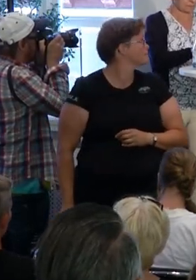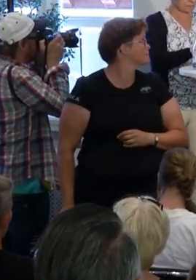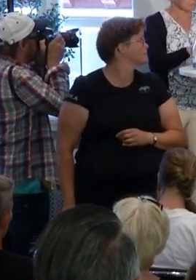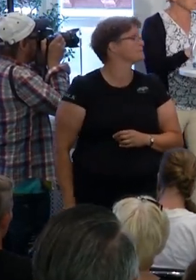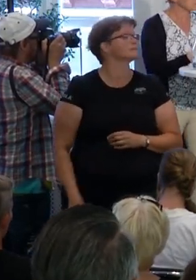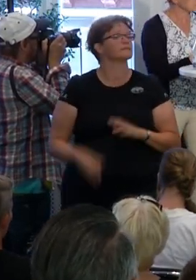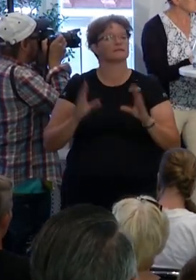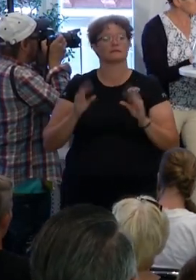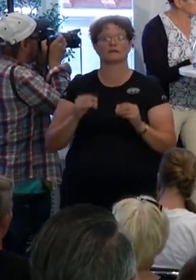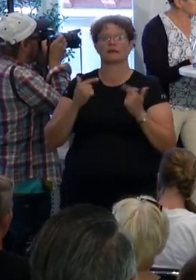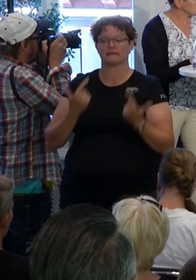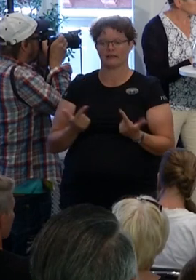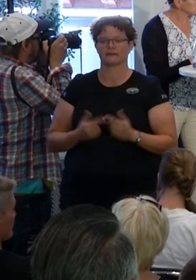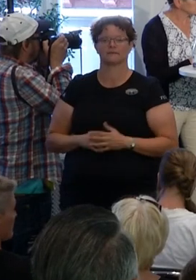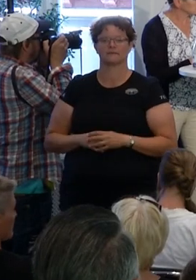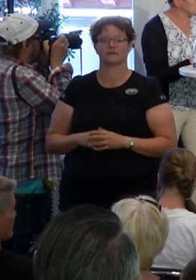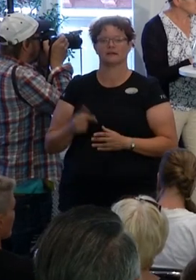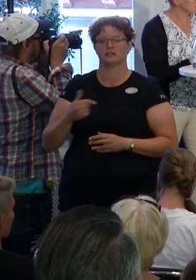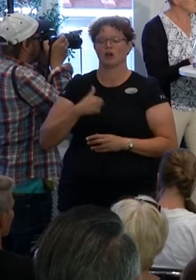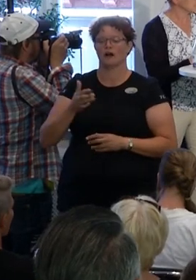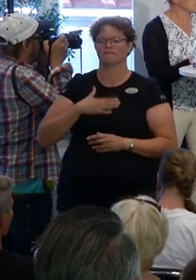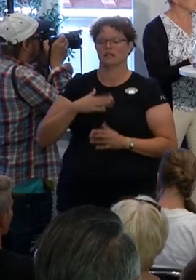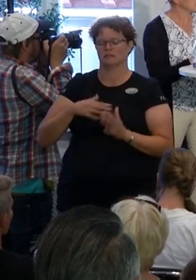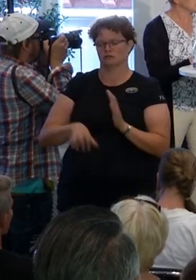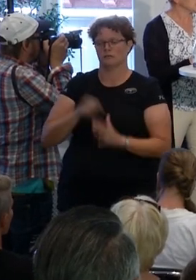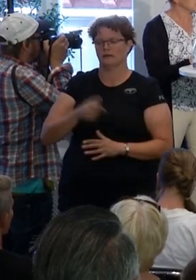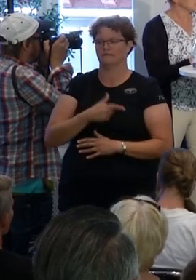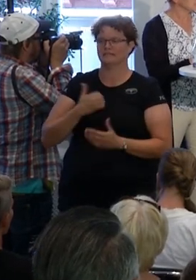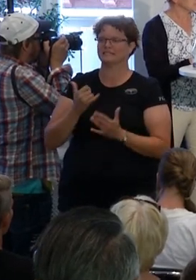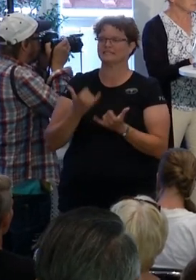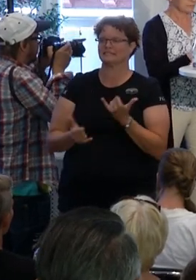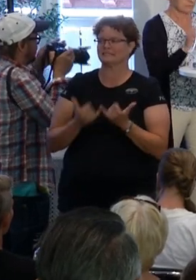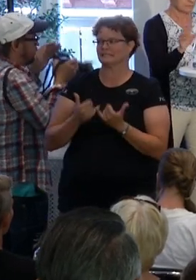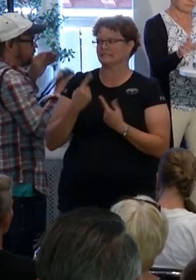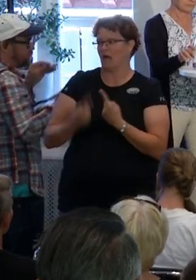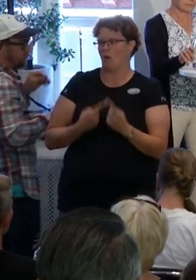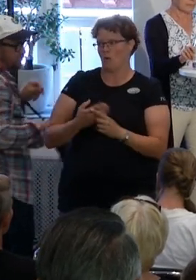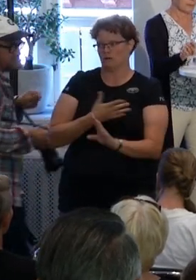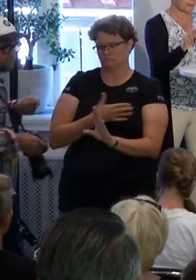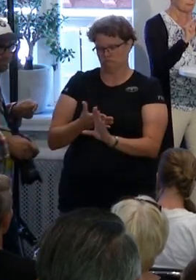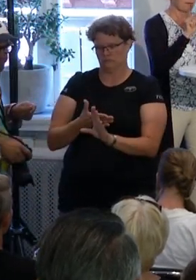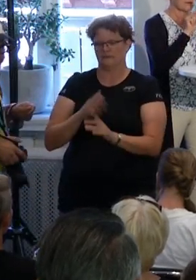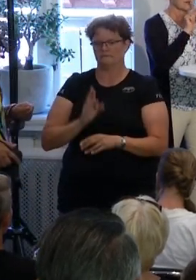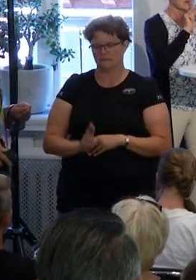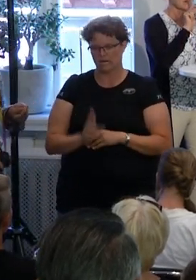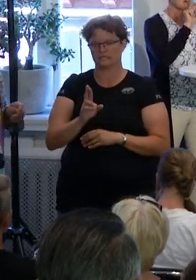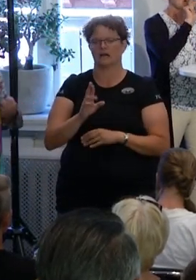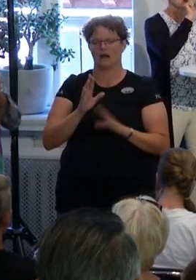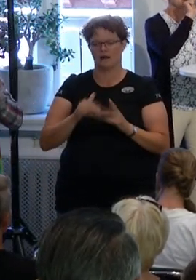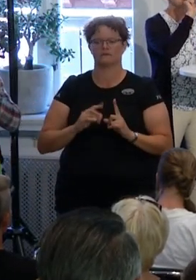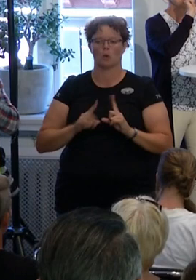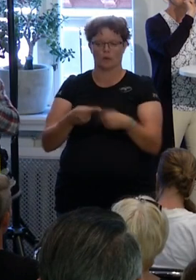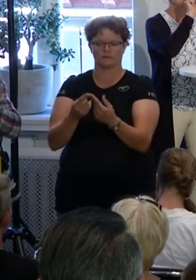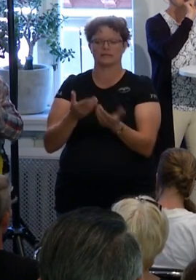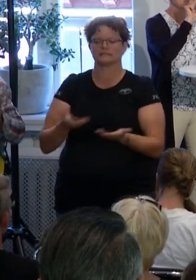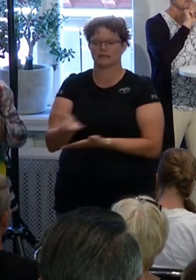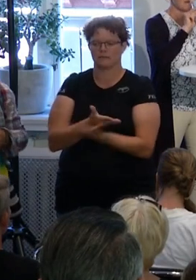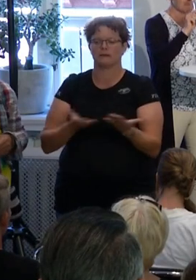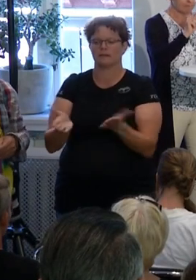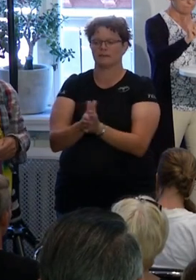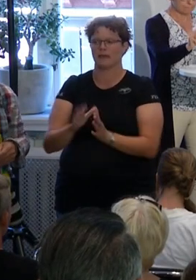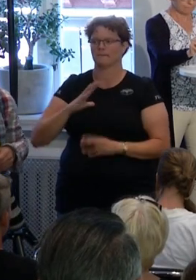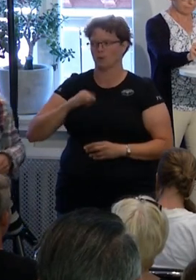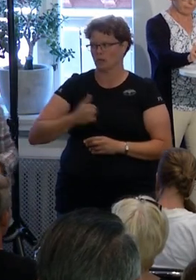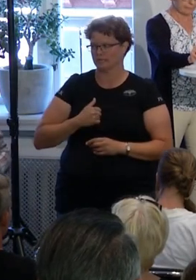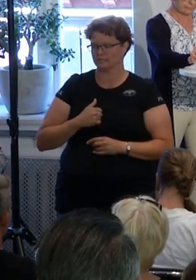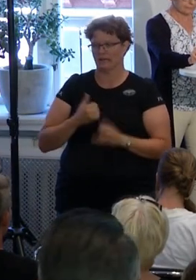Varsågod. Jag skulle vilja lyfta fram att vi de senaste åren har verkligen utvecklat samarbetet med polisen.